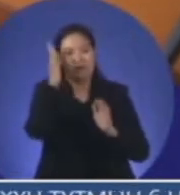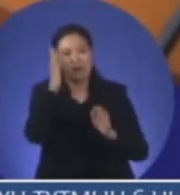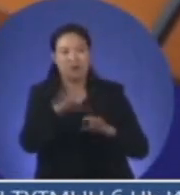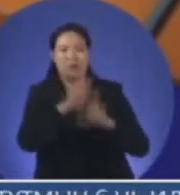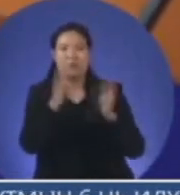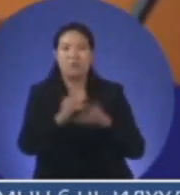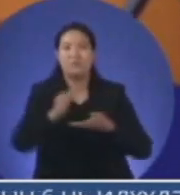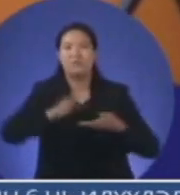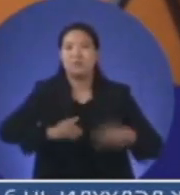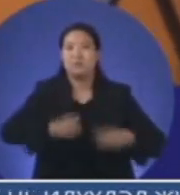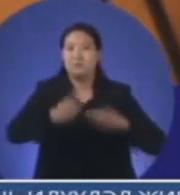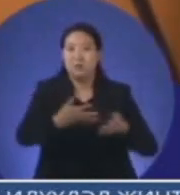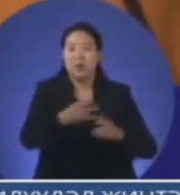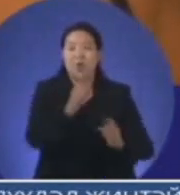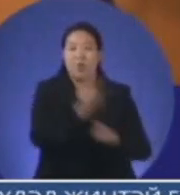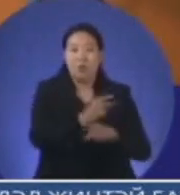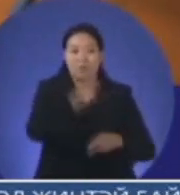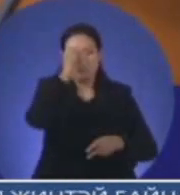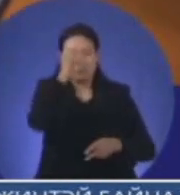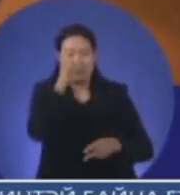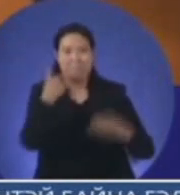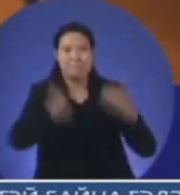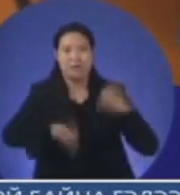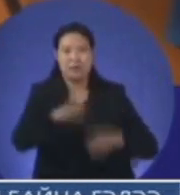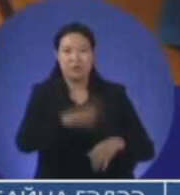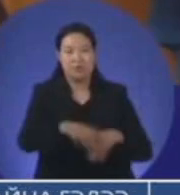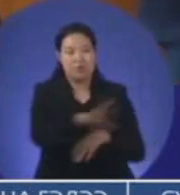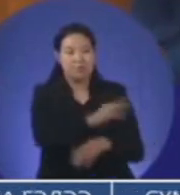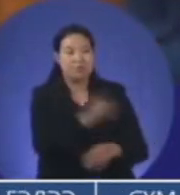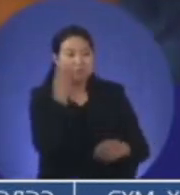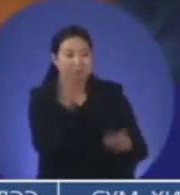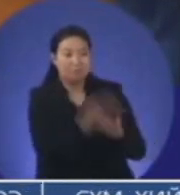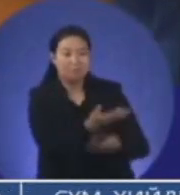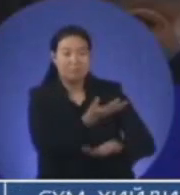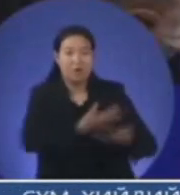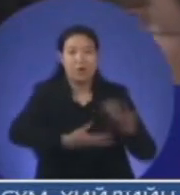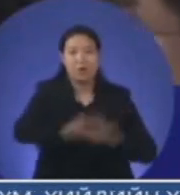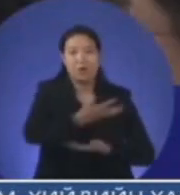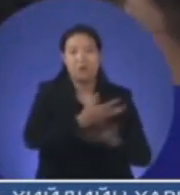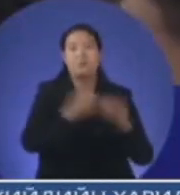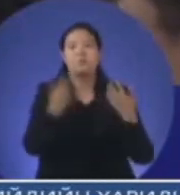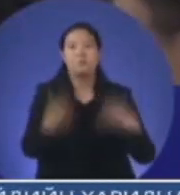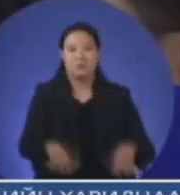танилцуулж хуульч Эрдэмтэд багш нарын байр суурийг сонсож хилцүүлэг өрнүүлсэн юм а.